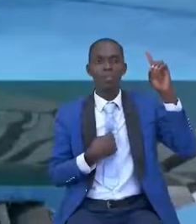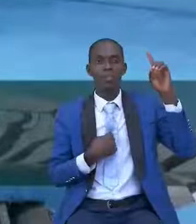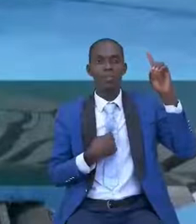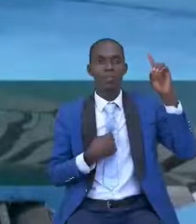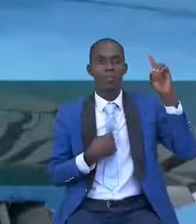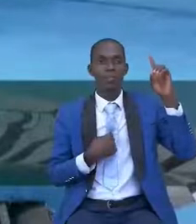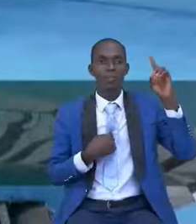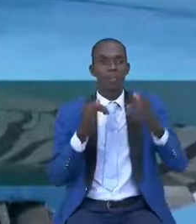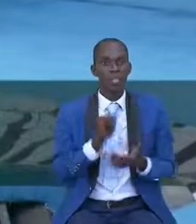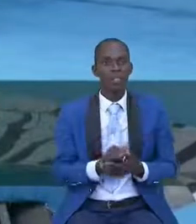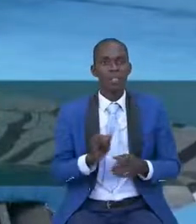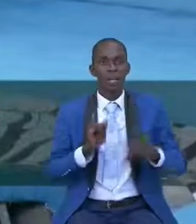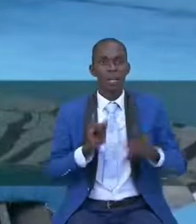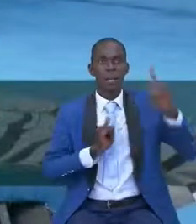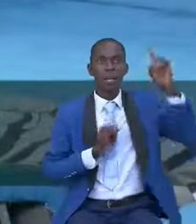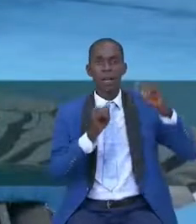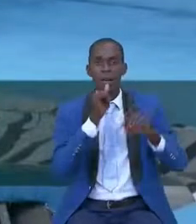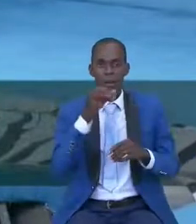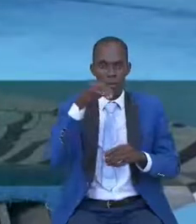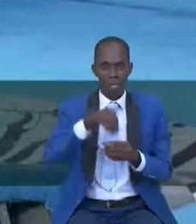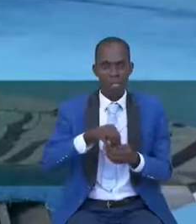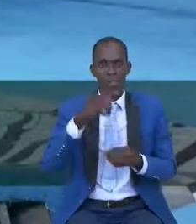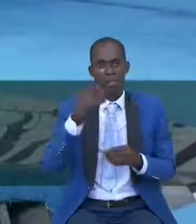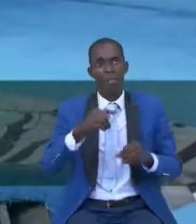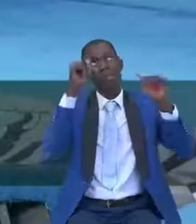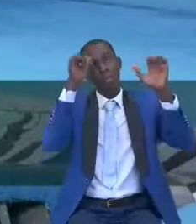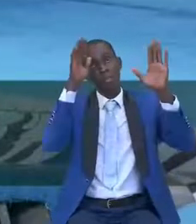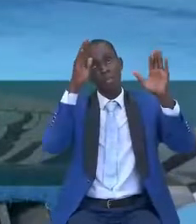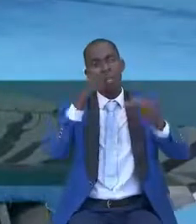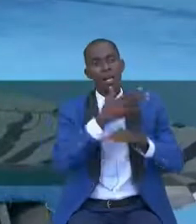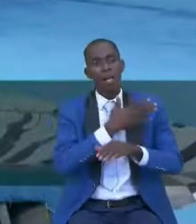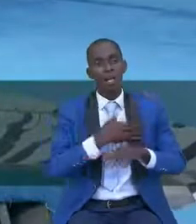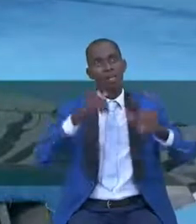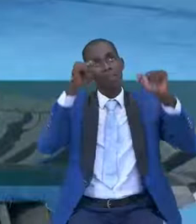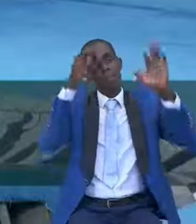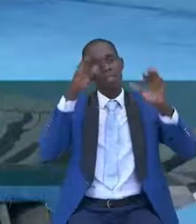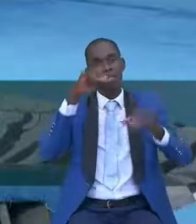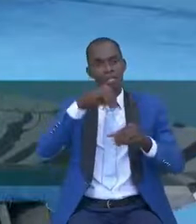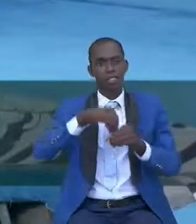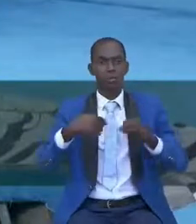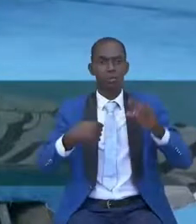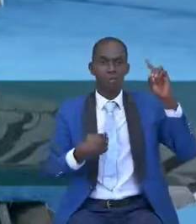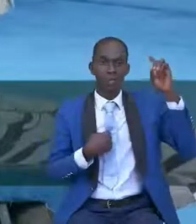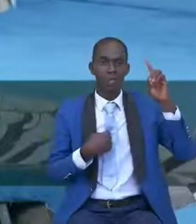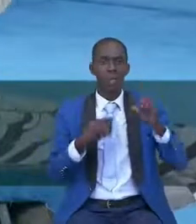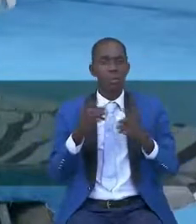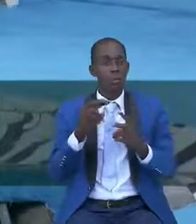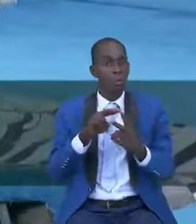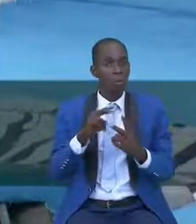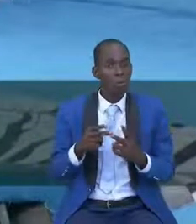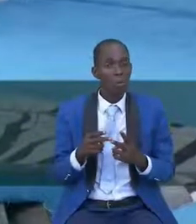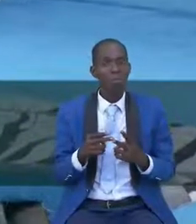Verset 11. Croyez-moi, je suis dans le Père. Et le Père est en